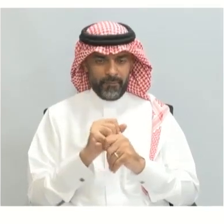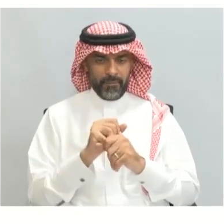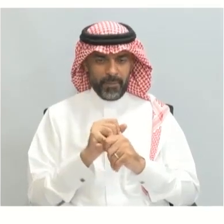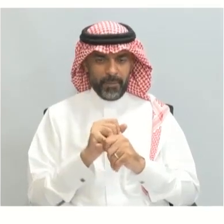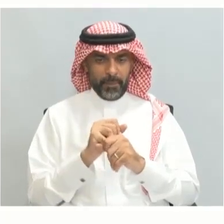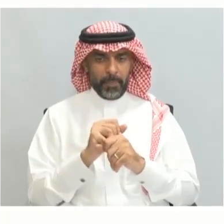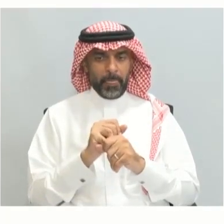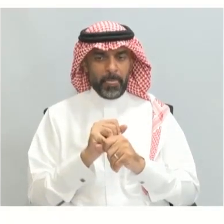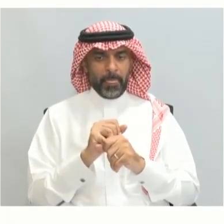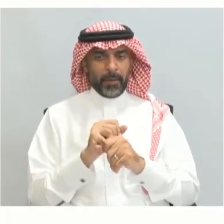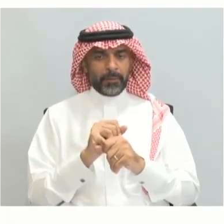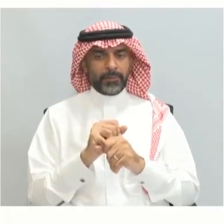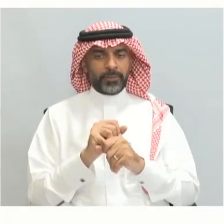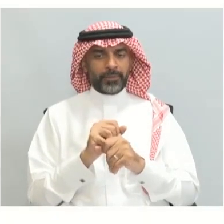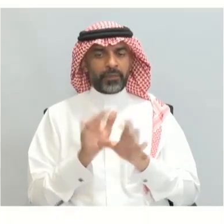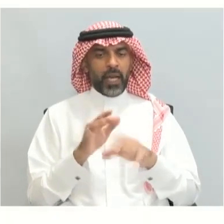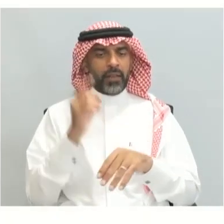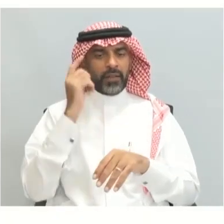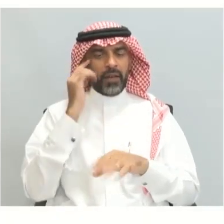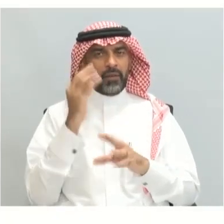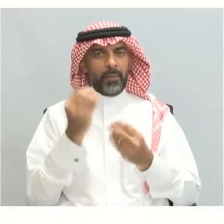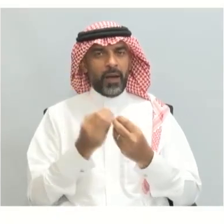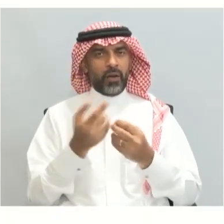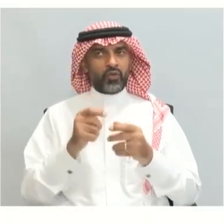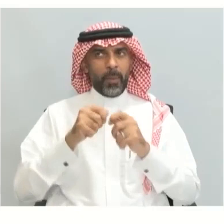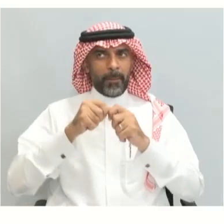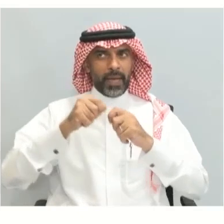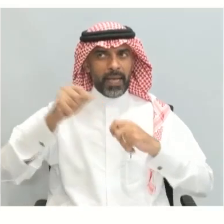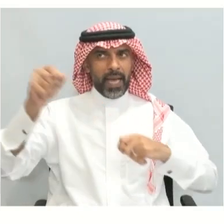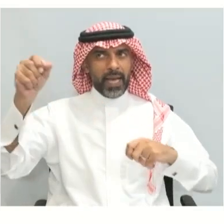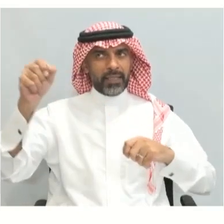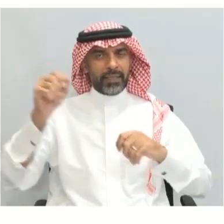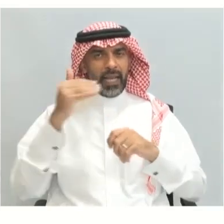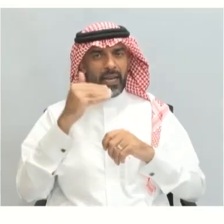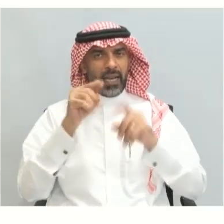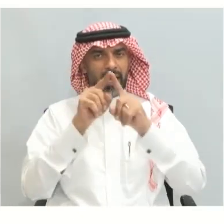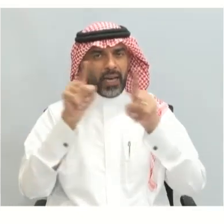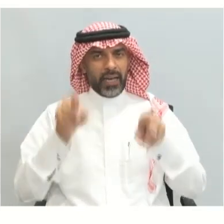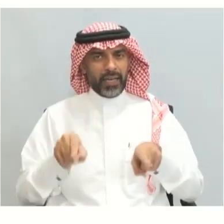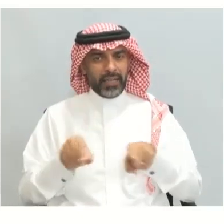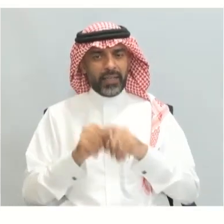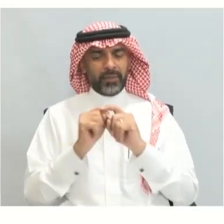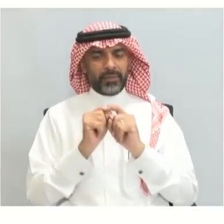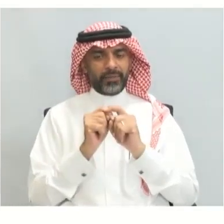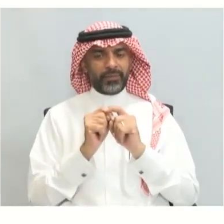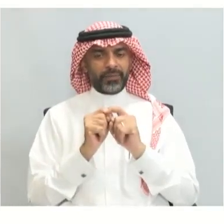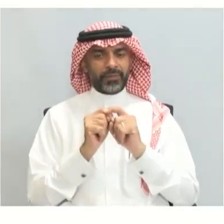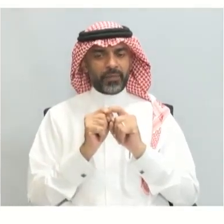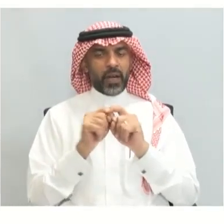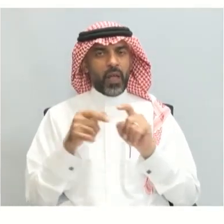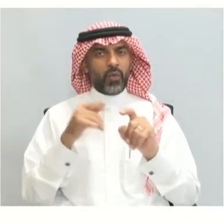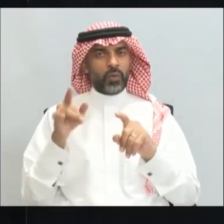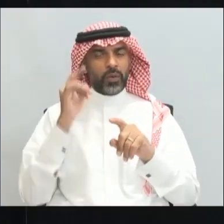رسم هذه الخريطه ومن ثم تعرفت انا وانتم على مقياس الخريطه التي من خلاله نستطيع